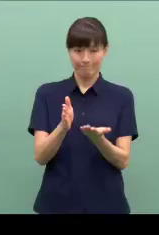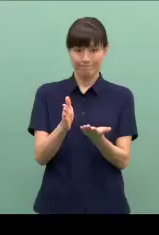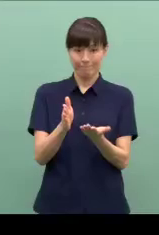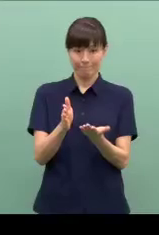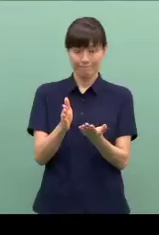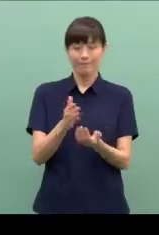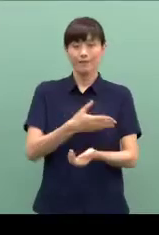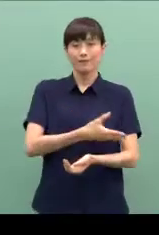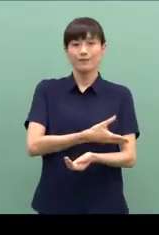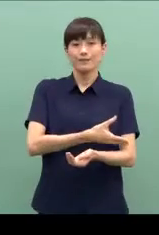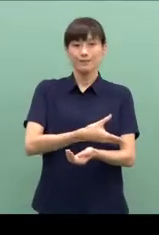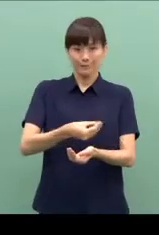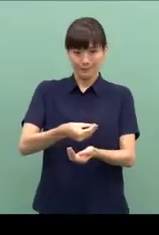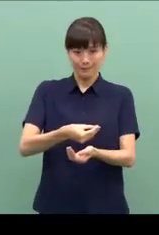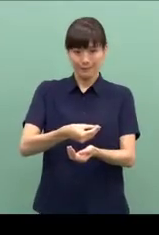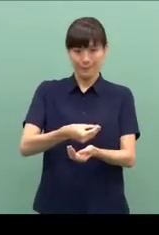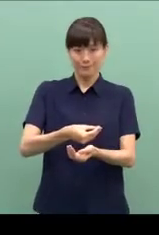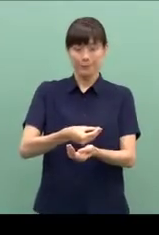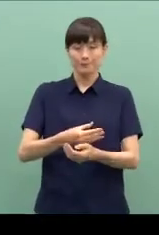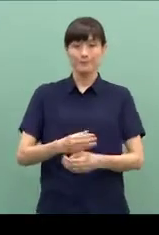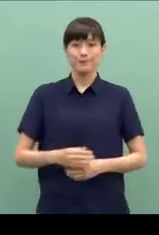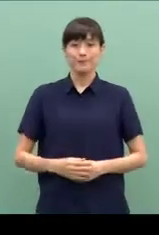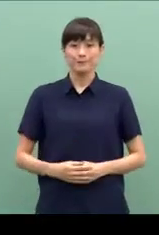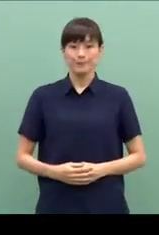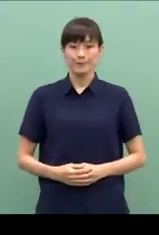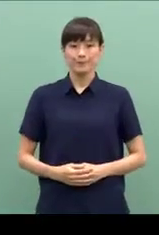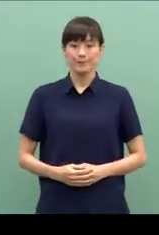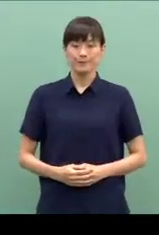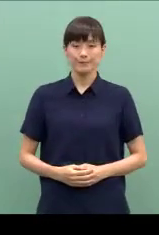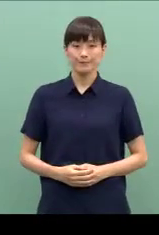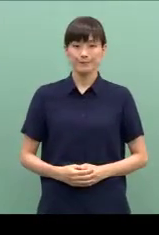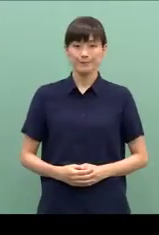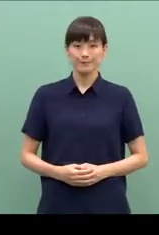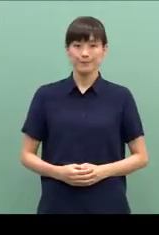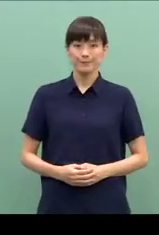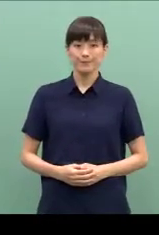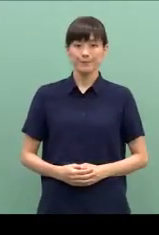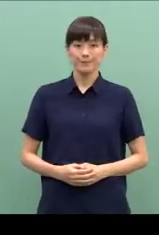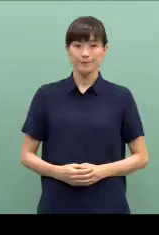そしていよいよ採血を行います。